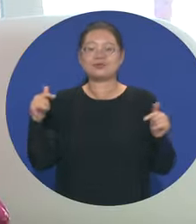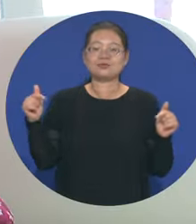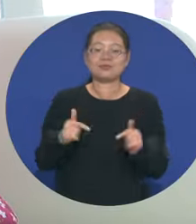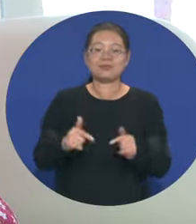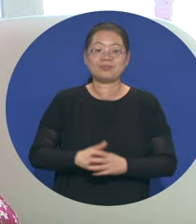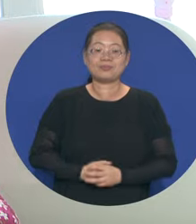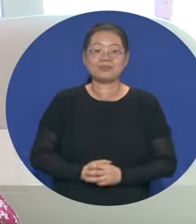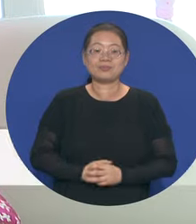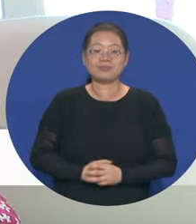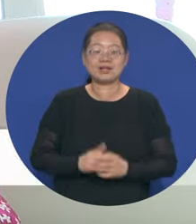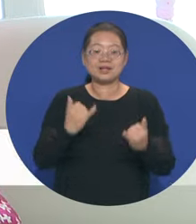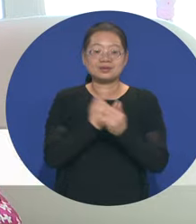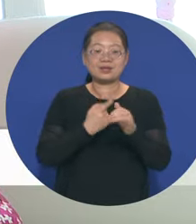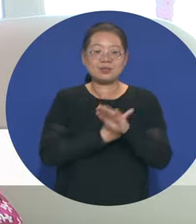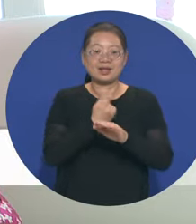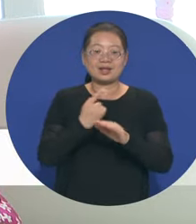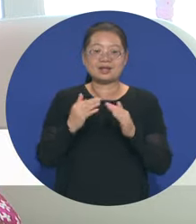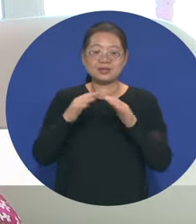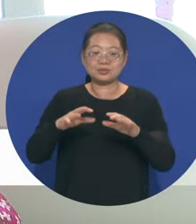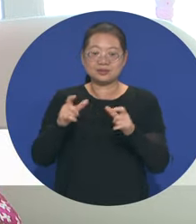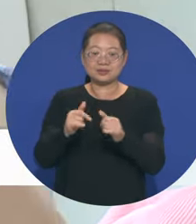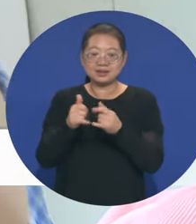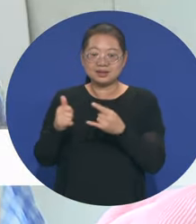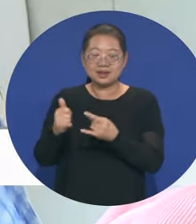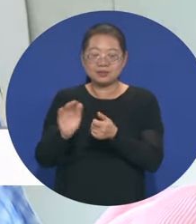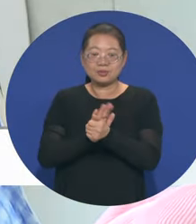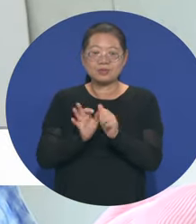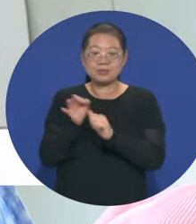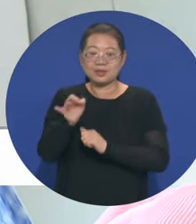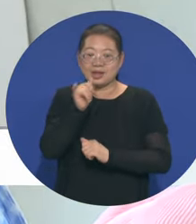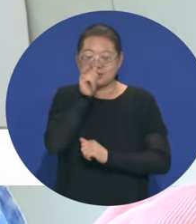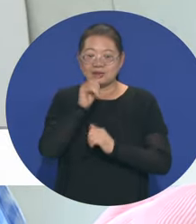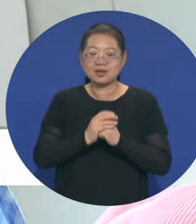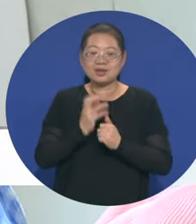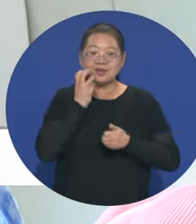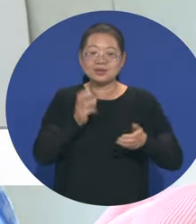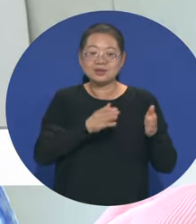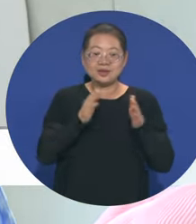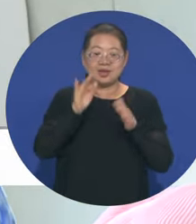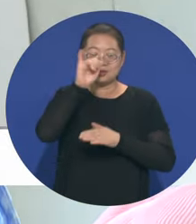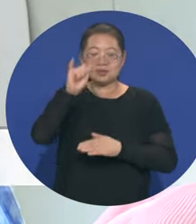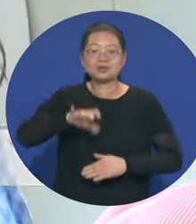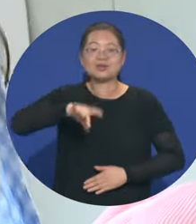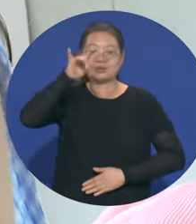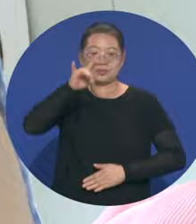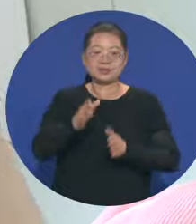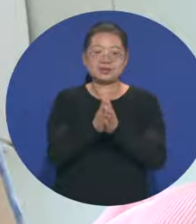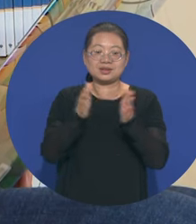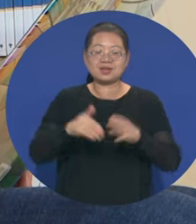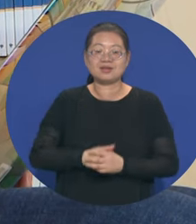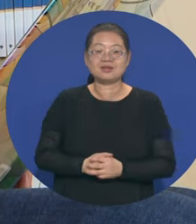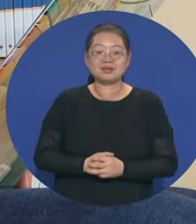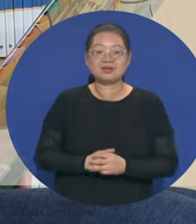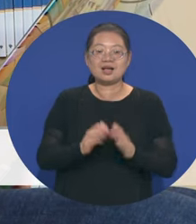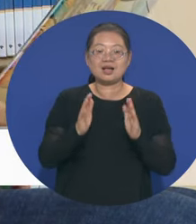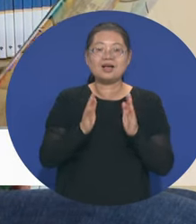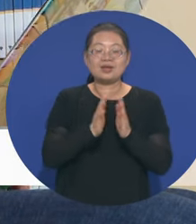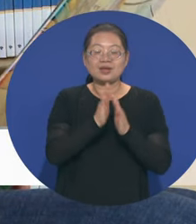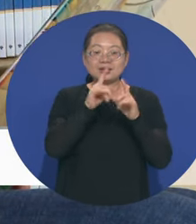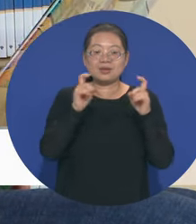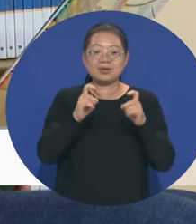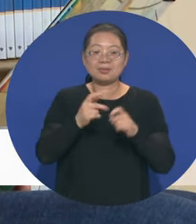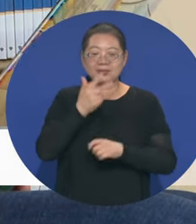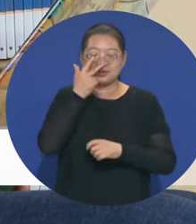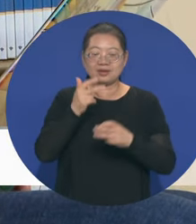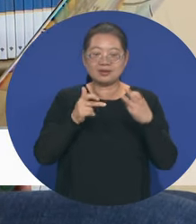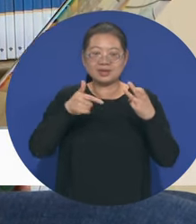덜었습니다. 친인척 외에 이웃 주민까지 돌봄비를 지원하는데 이는 경기도가 전국 최초입니다. 화성, 평택